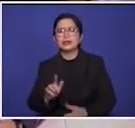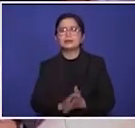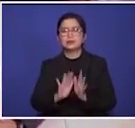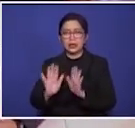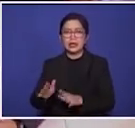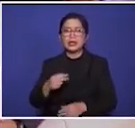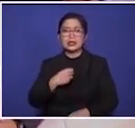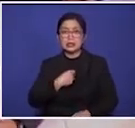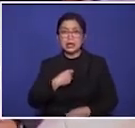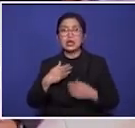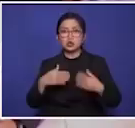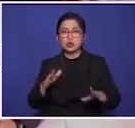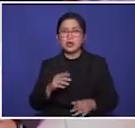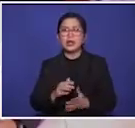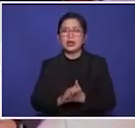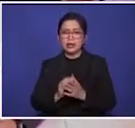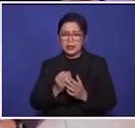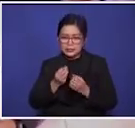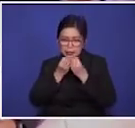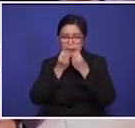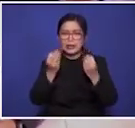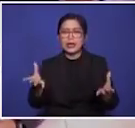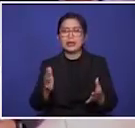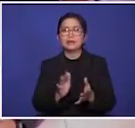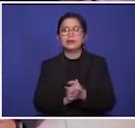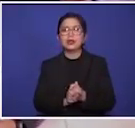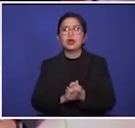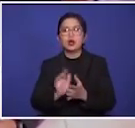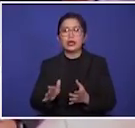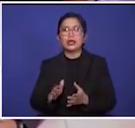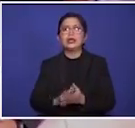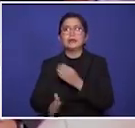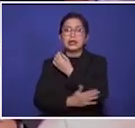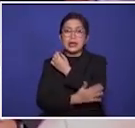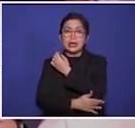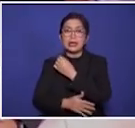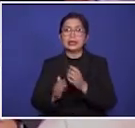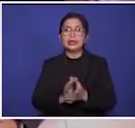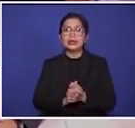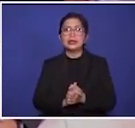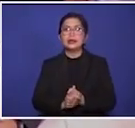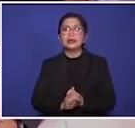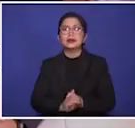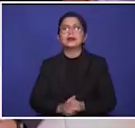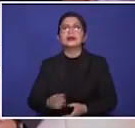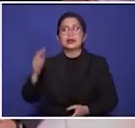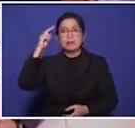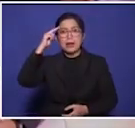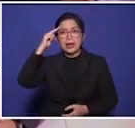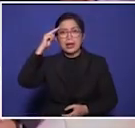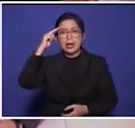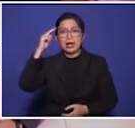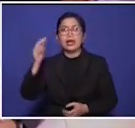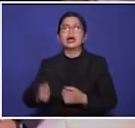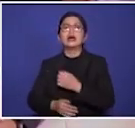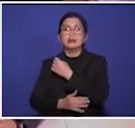katakan dalam sistem bernegara seorang kepala negara sebut Chief Eksekutif kepala eksekutif